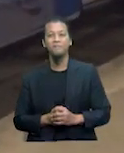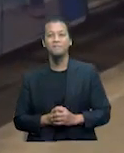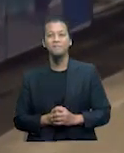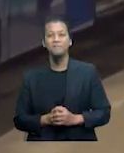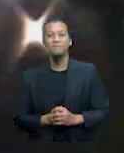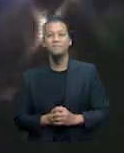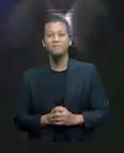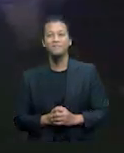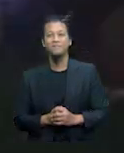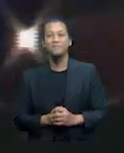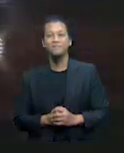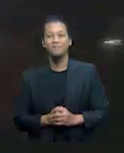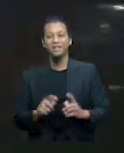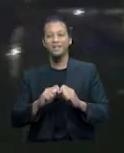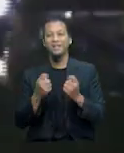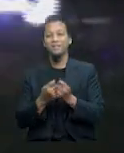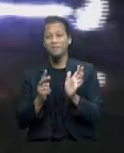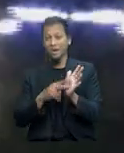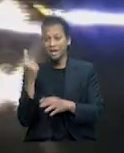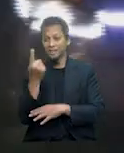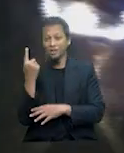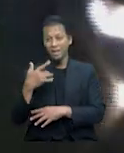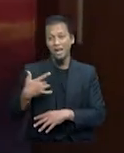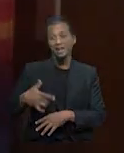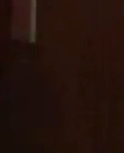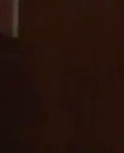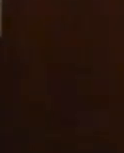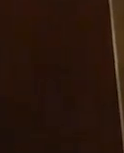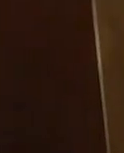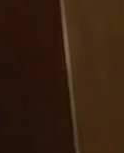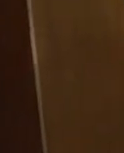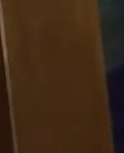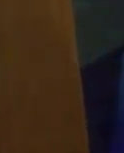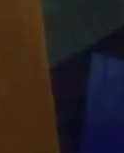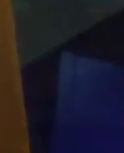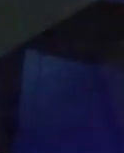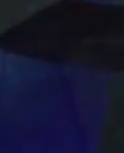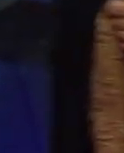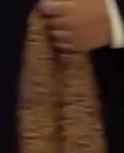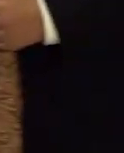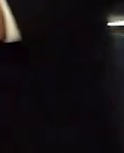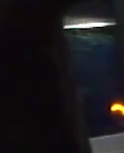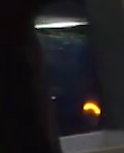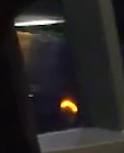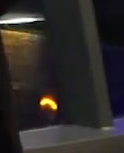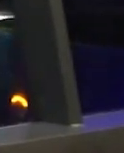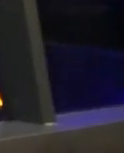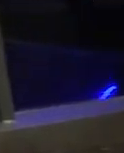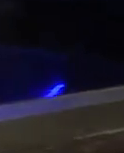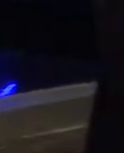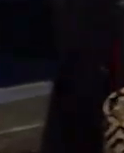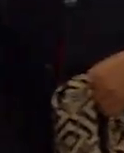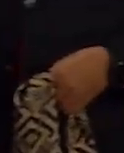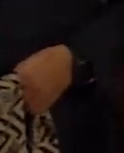Para pemain timnas Argentina tiba di Bandara Soekarno-Hatta, Tangerang, Banten menggunakan pesawat Garuda sekitar pukul 22 Jumat